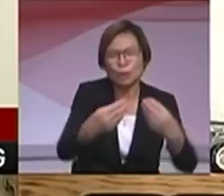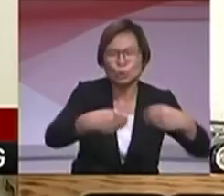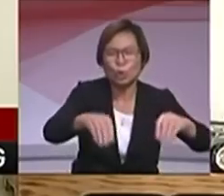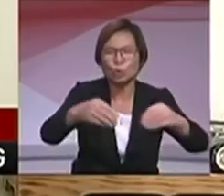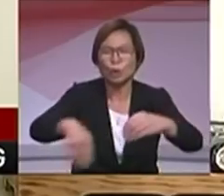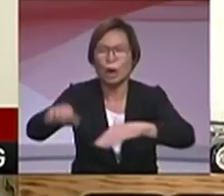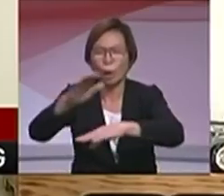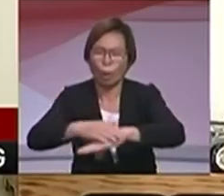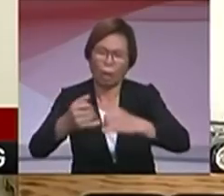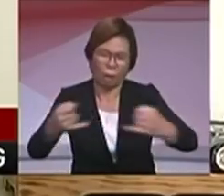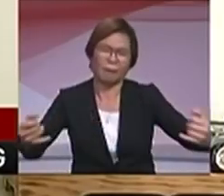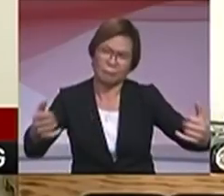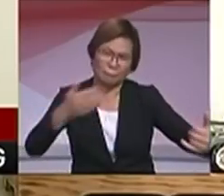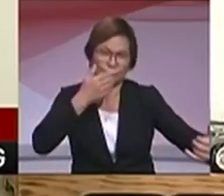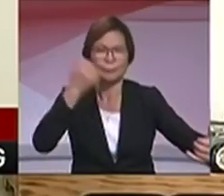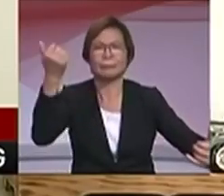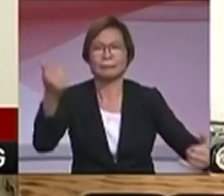di atas talian.